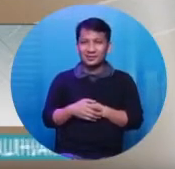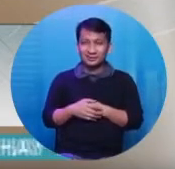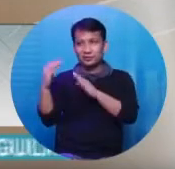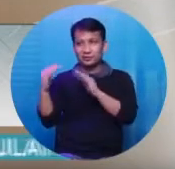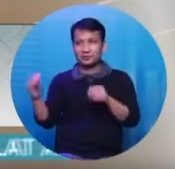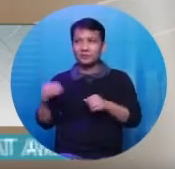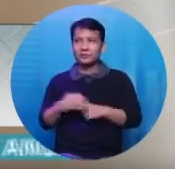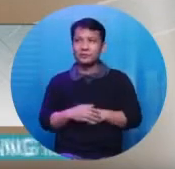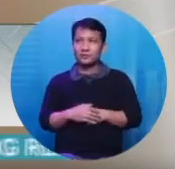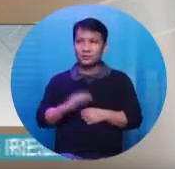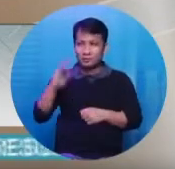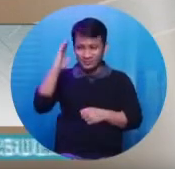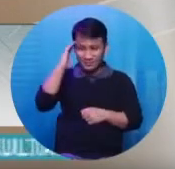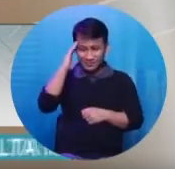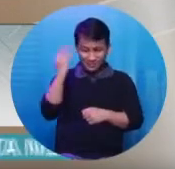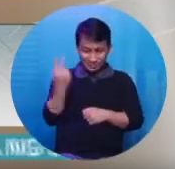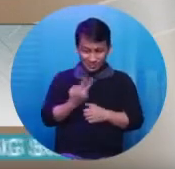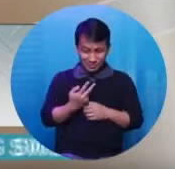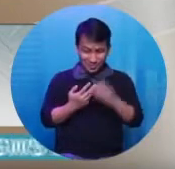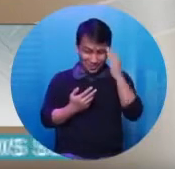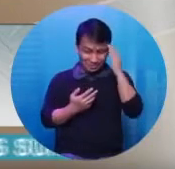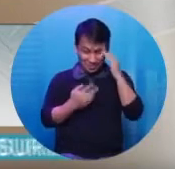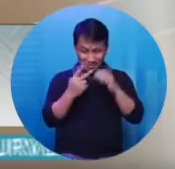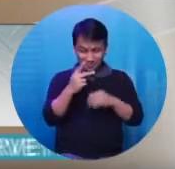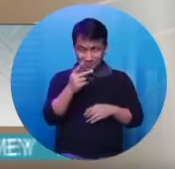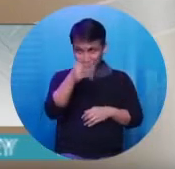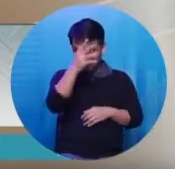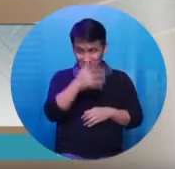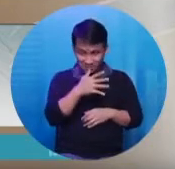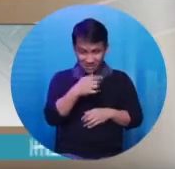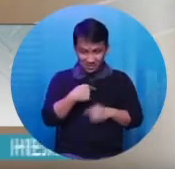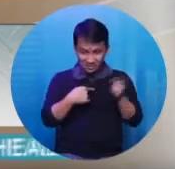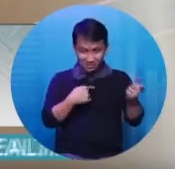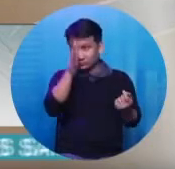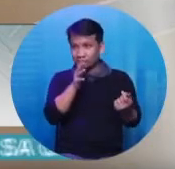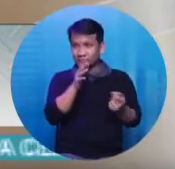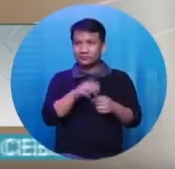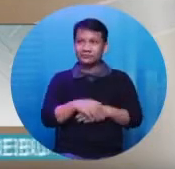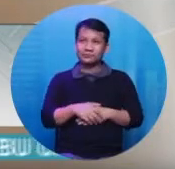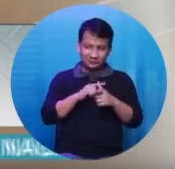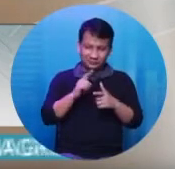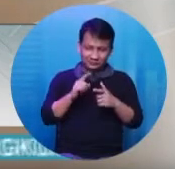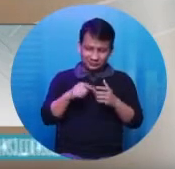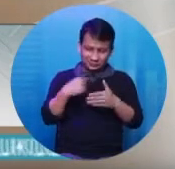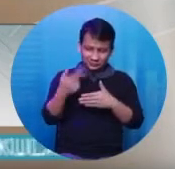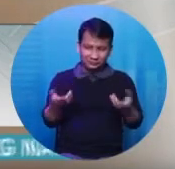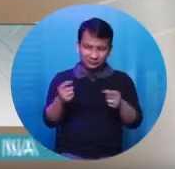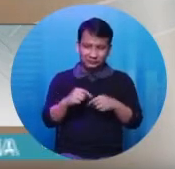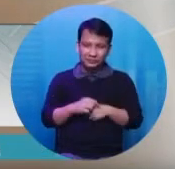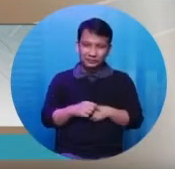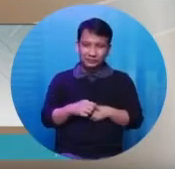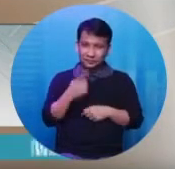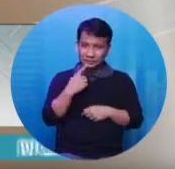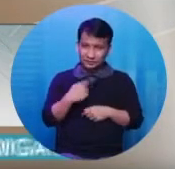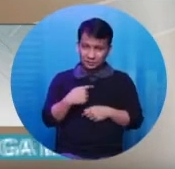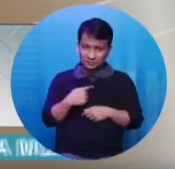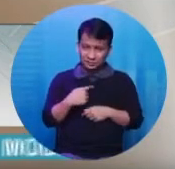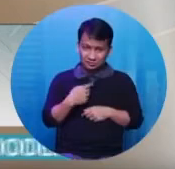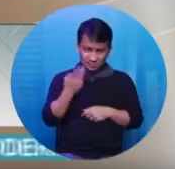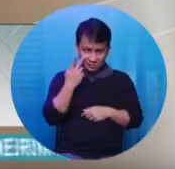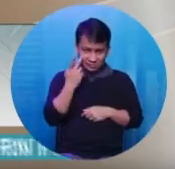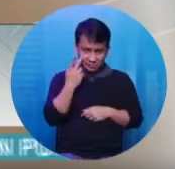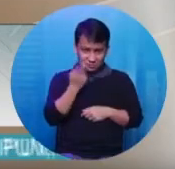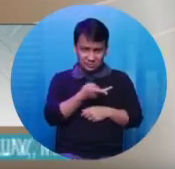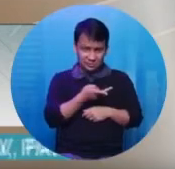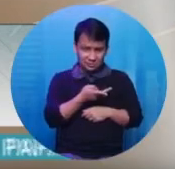ako doon, nalaman po ng parents ko po yung ginawa niya po sa akin. Tapos sabi niya po, tumahimik na lang daw po ako